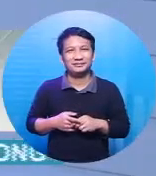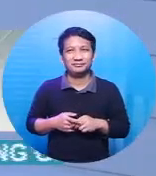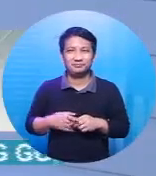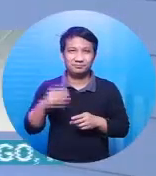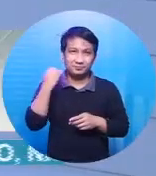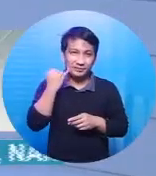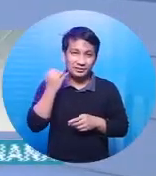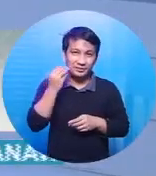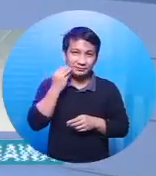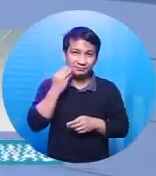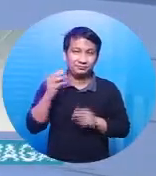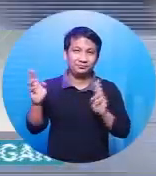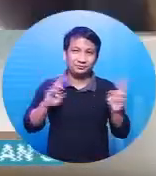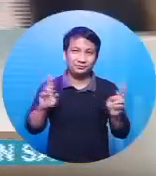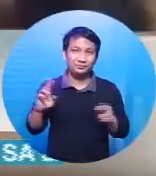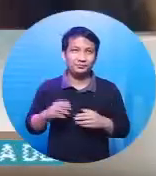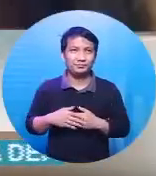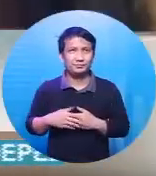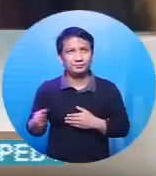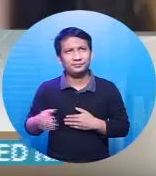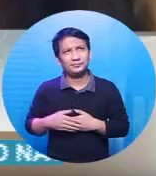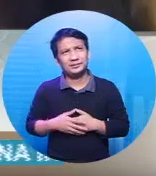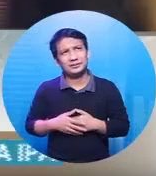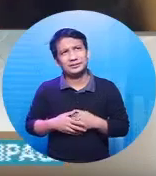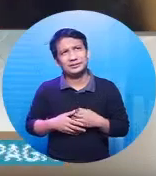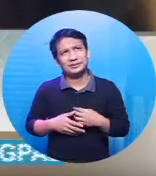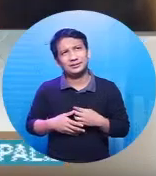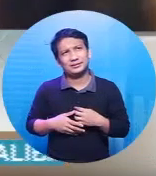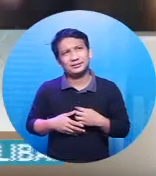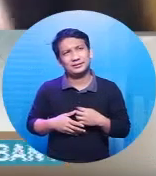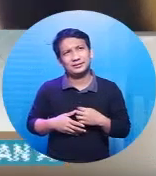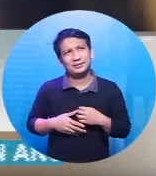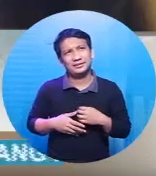Jasmine, eto na ha. Eto na. Okay.